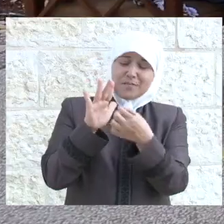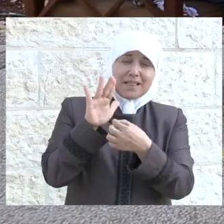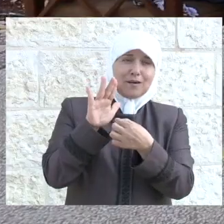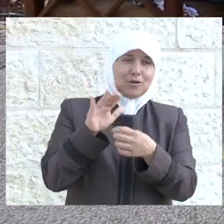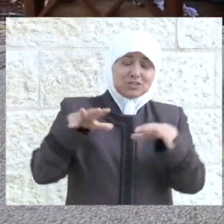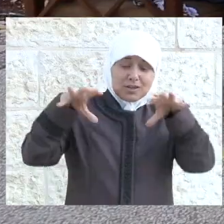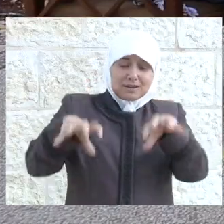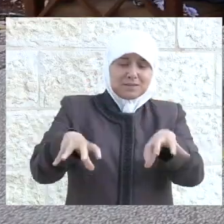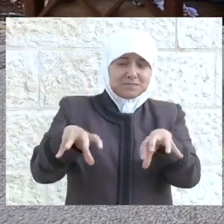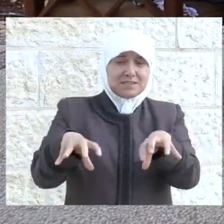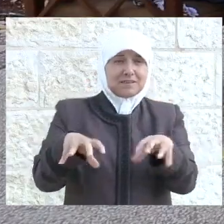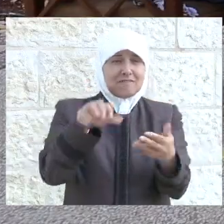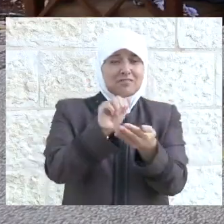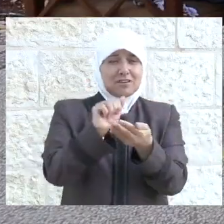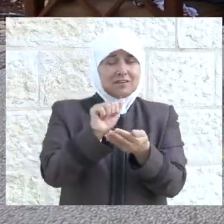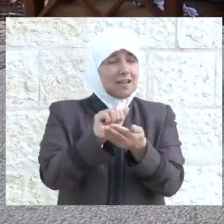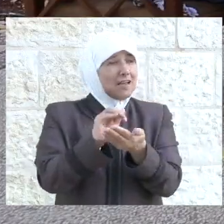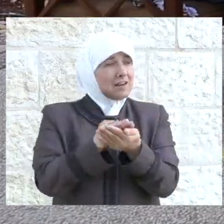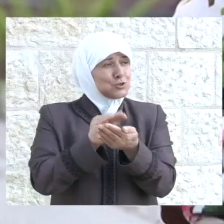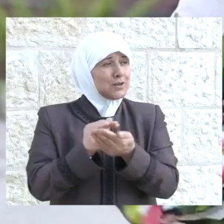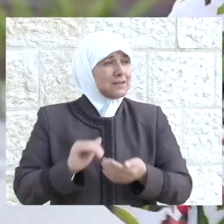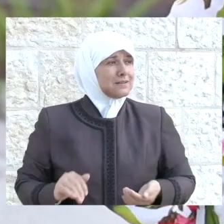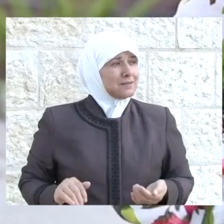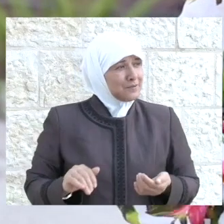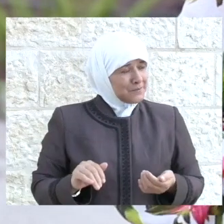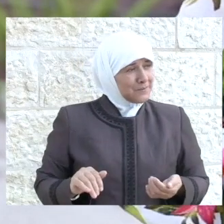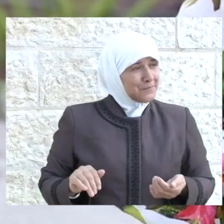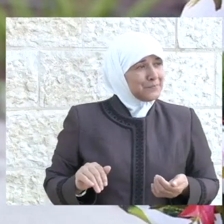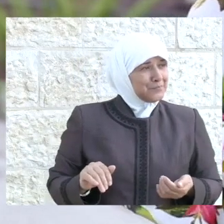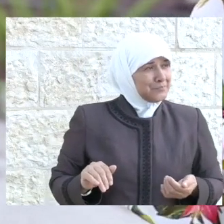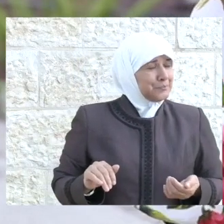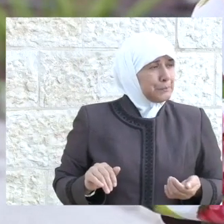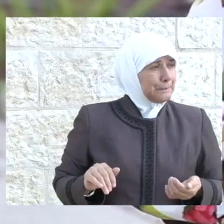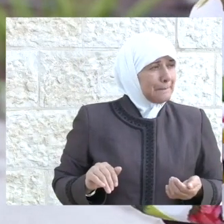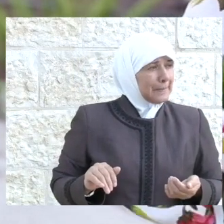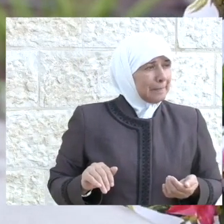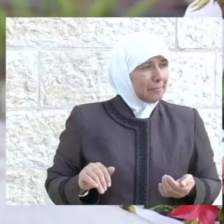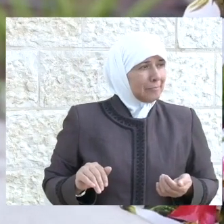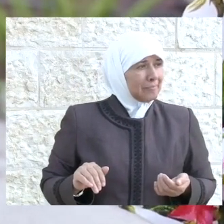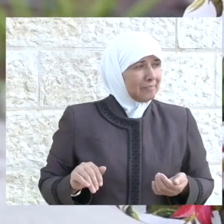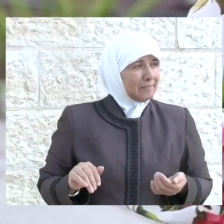ثاني مرة رحت مع، أول مرة كانت مع الألبينو جايدز اللي هم الأدلة